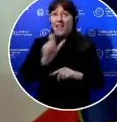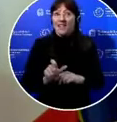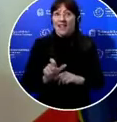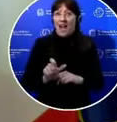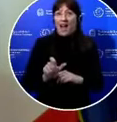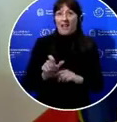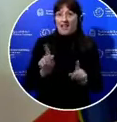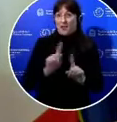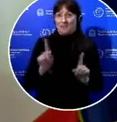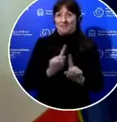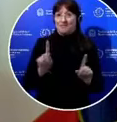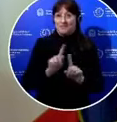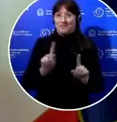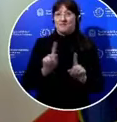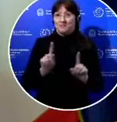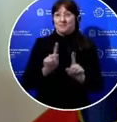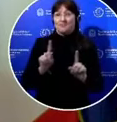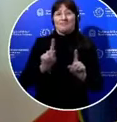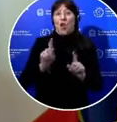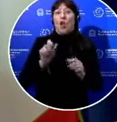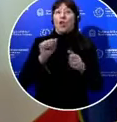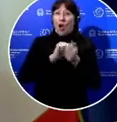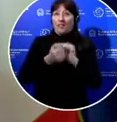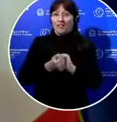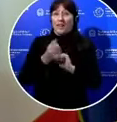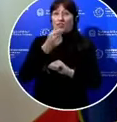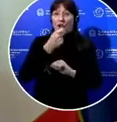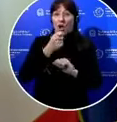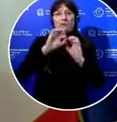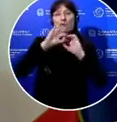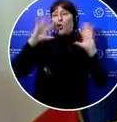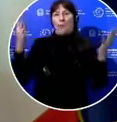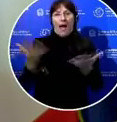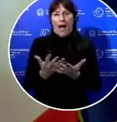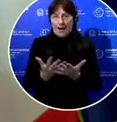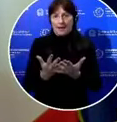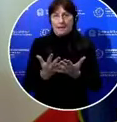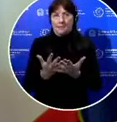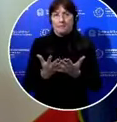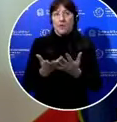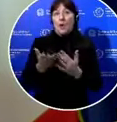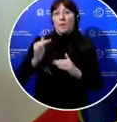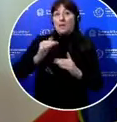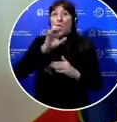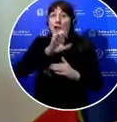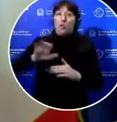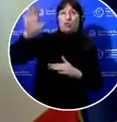La lotta alla droga può essere solo globale e la scala minima è quella europea.